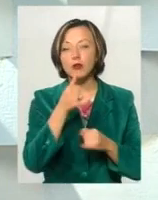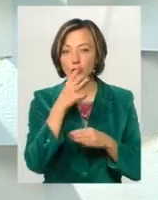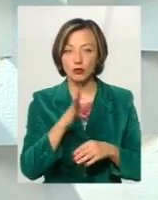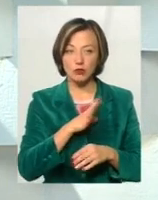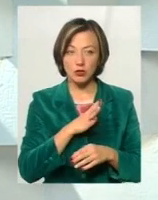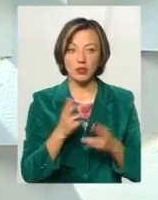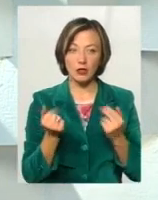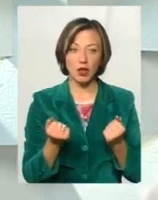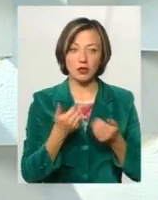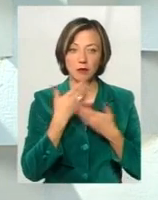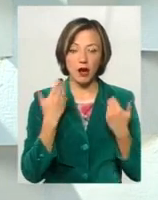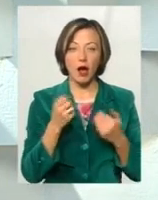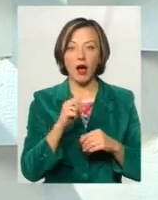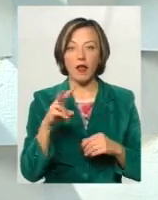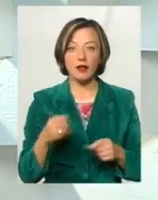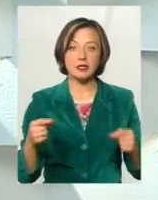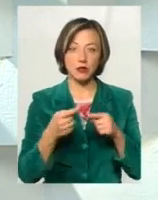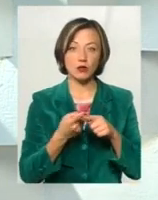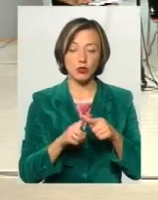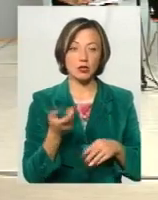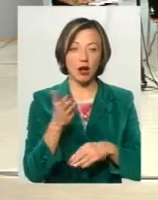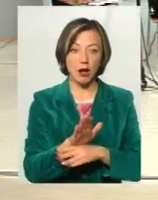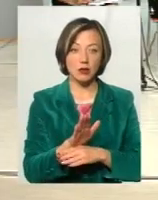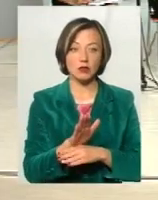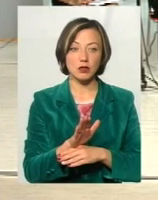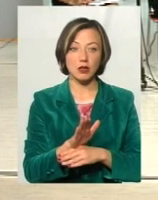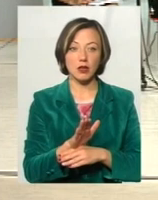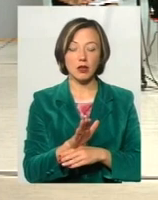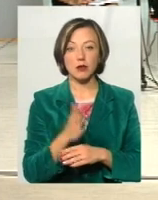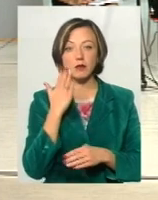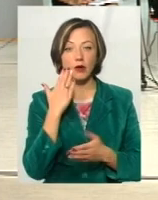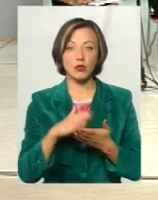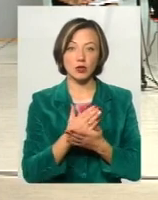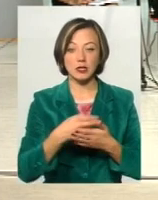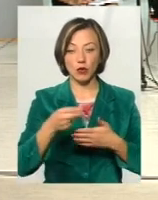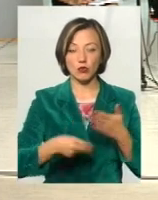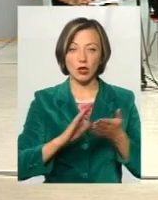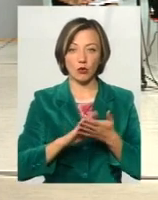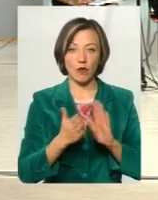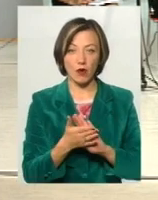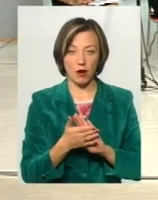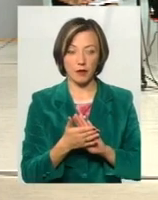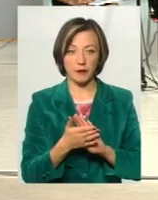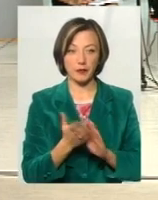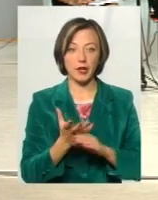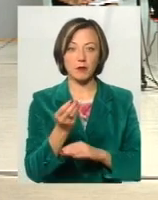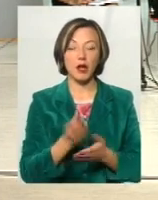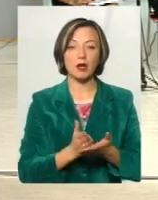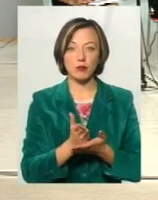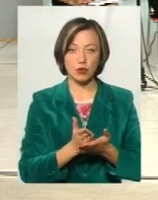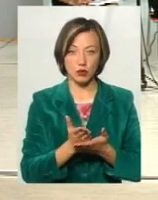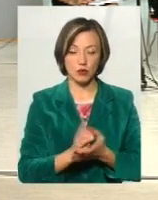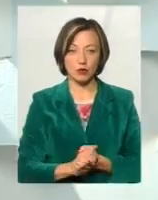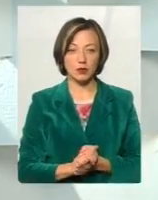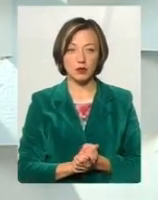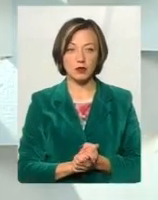може бути. Да, їх немає. Але згідно цього наказу, ну, так собі орієнтовно заключають оці договори. Платні послуги.